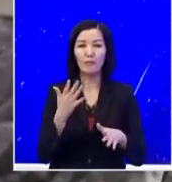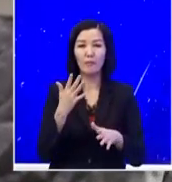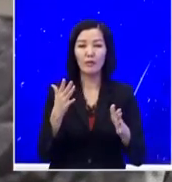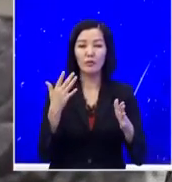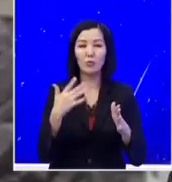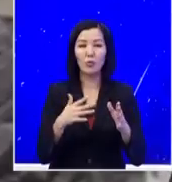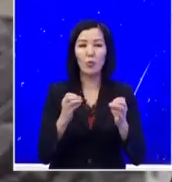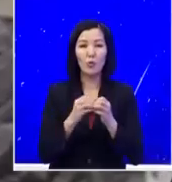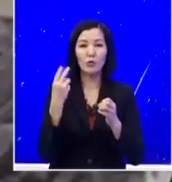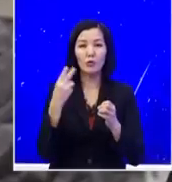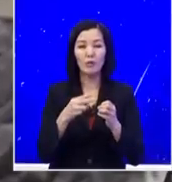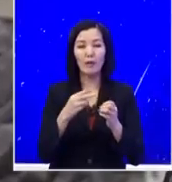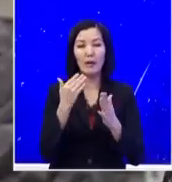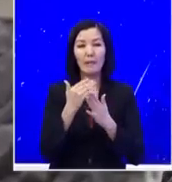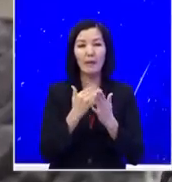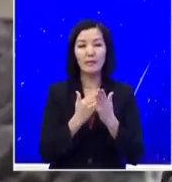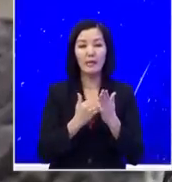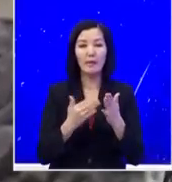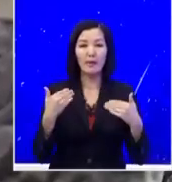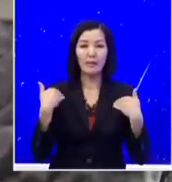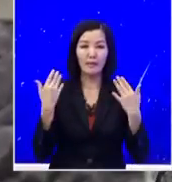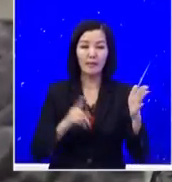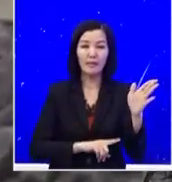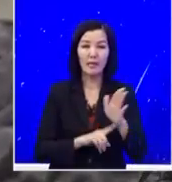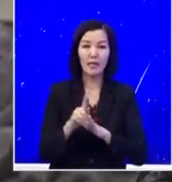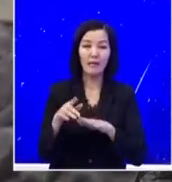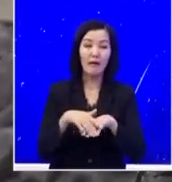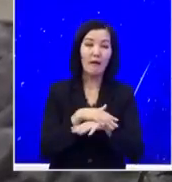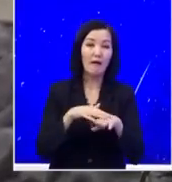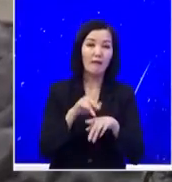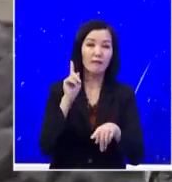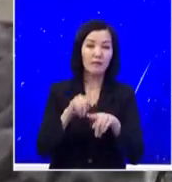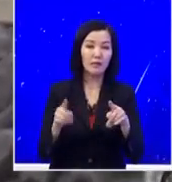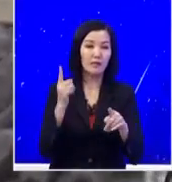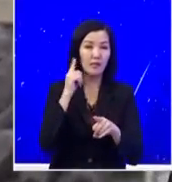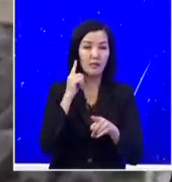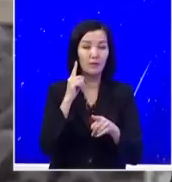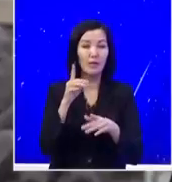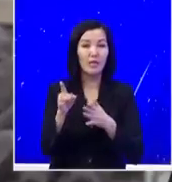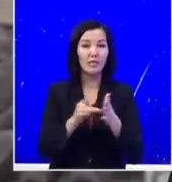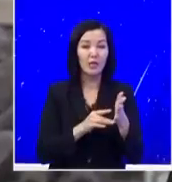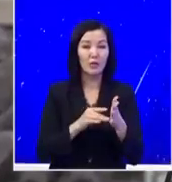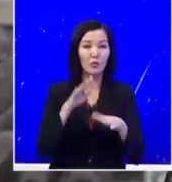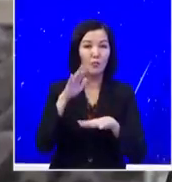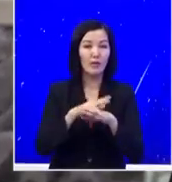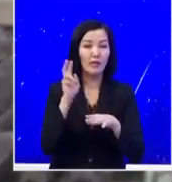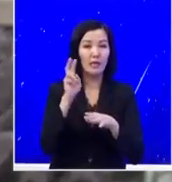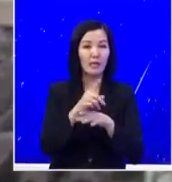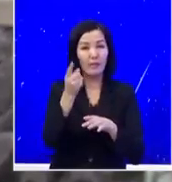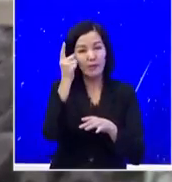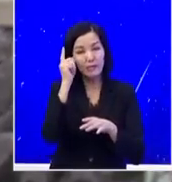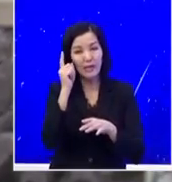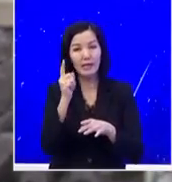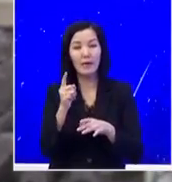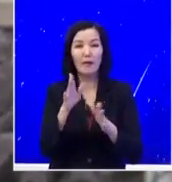5-10-20 деген бағдарламаның шыққанына өте тұрғындарға тез таратылып, біздің Жилстрой банкінің Инстаграм парақшалары